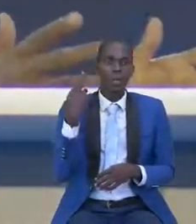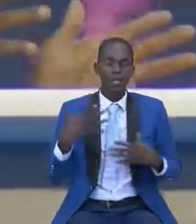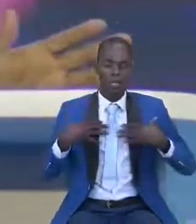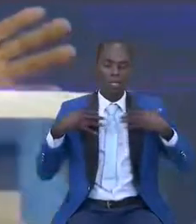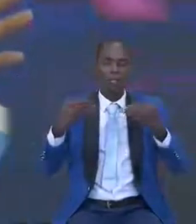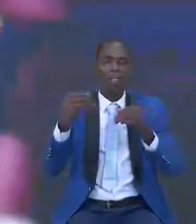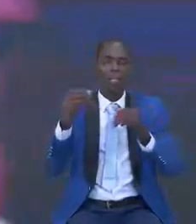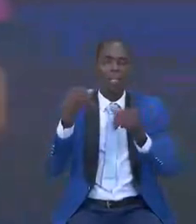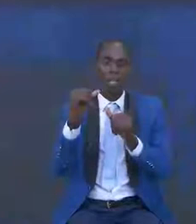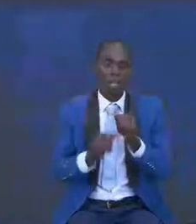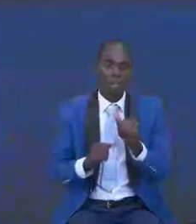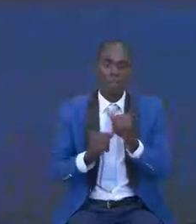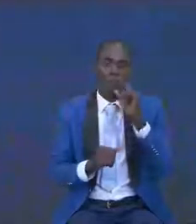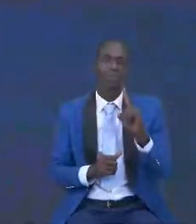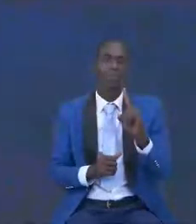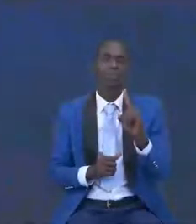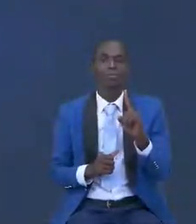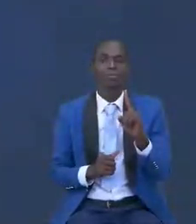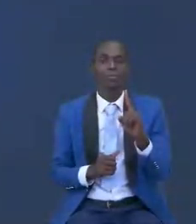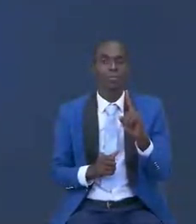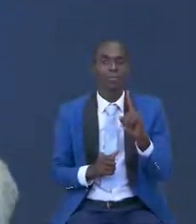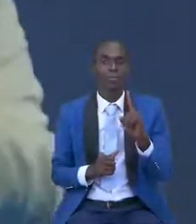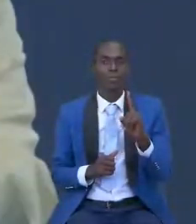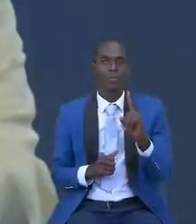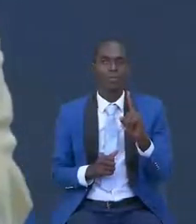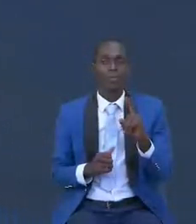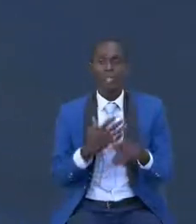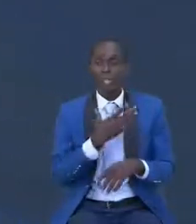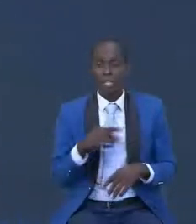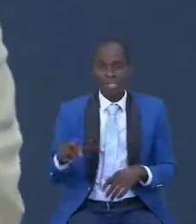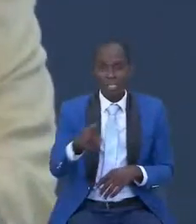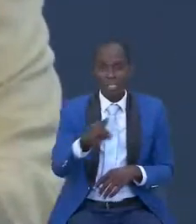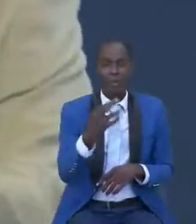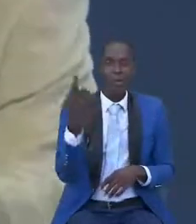Et tous étaient guéris.